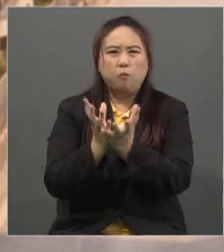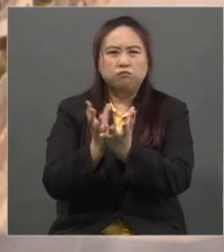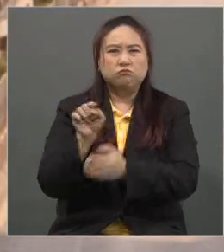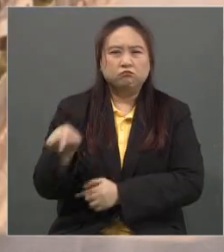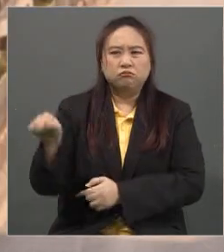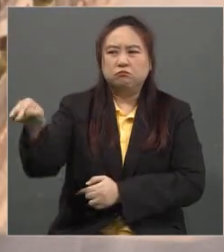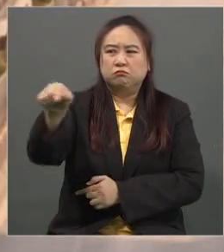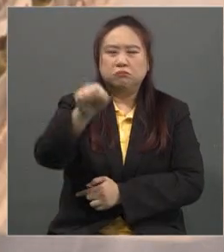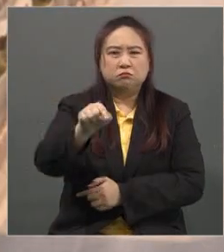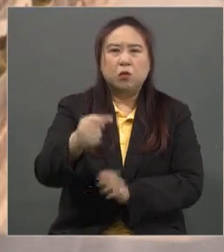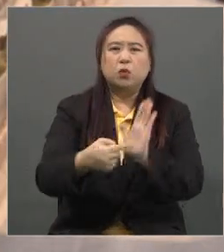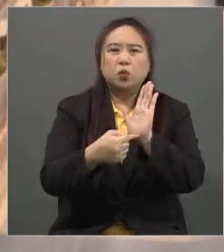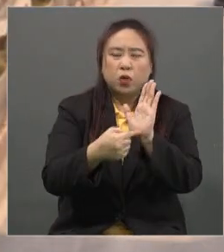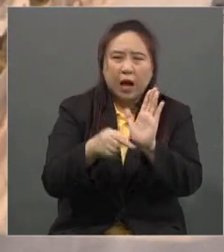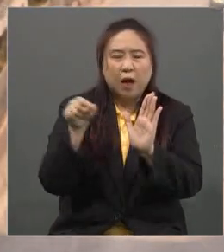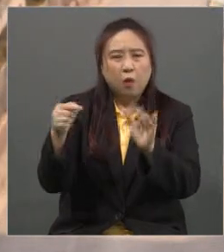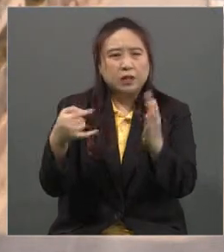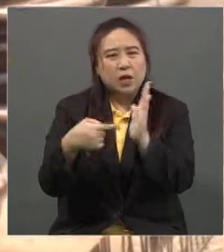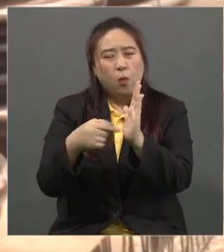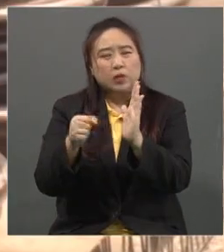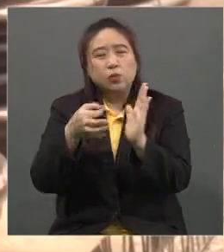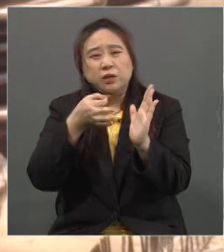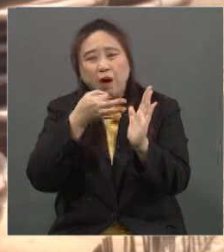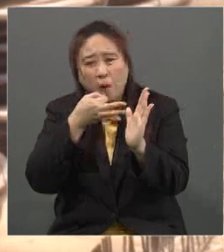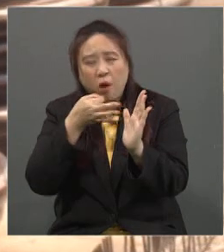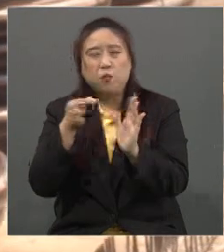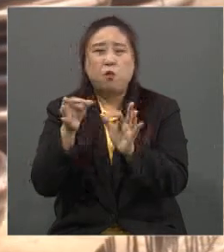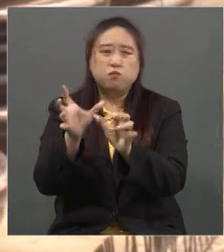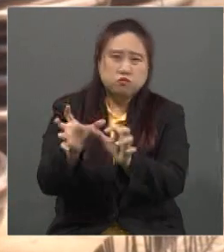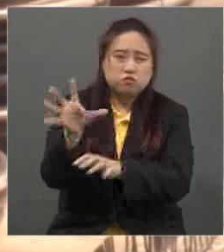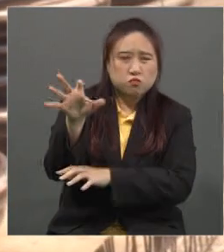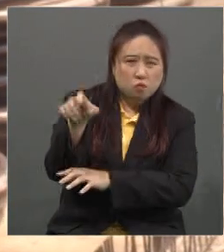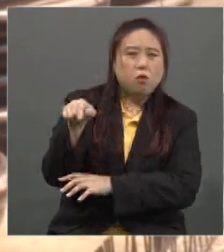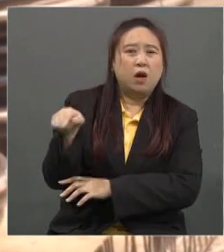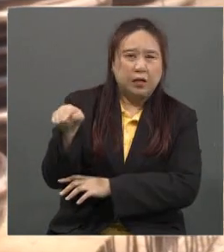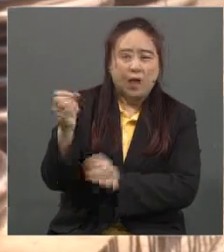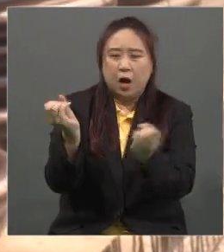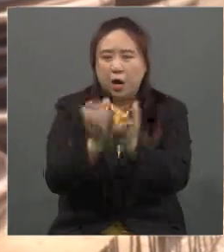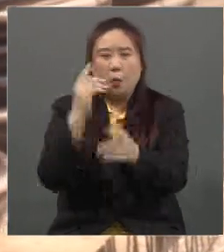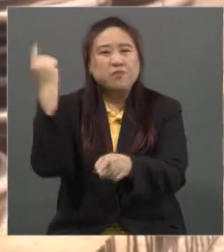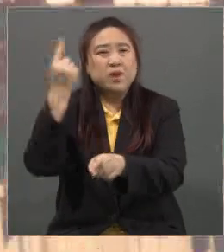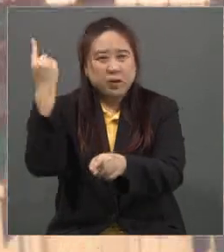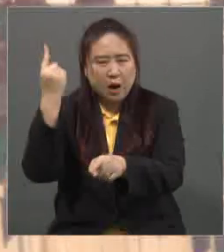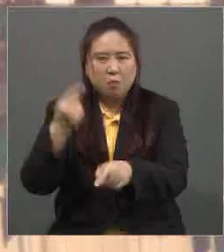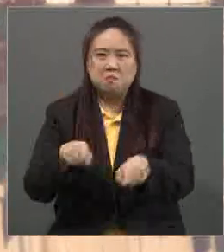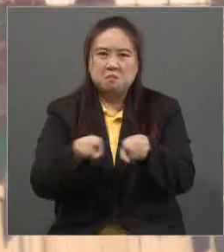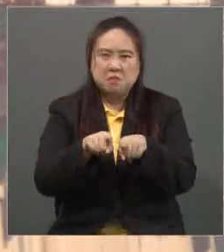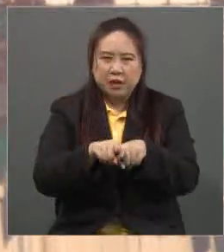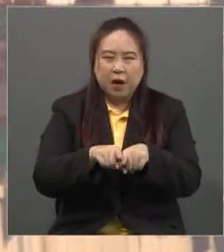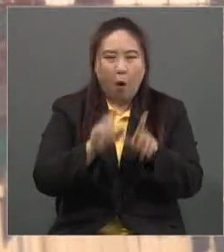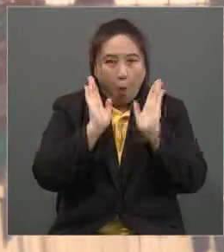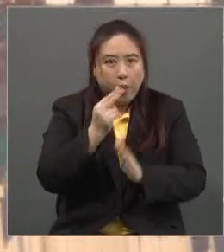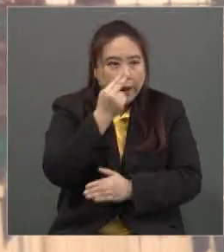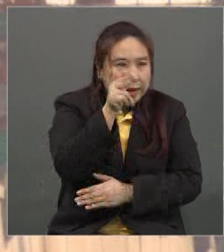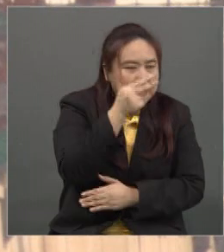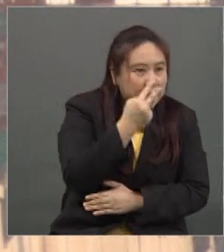ช่นกลุ่มอาหารทะเลจังหวัดสมุทรสาครกลุ่มสถานที่ท่องเที่ยวเพราะว่าเขาก็กลัวนะว่าเดินทางมาแล้วรถมันจะติดนะแล้วทางคุณสนธิยา